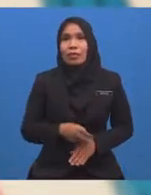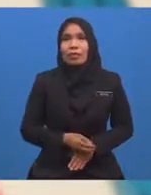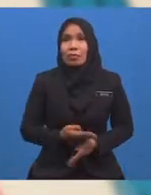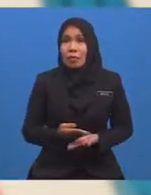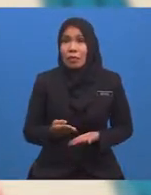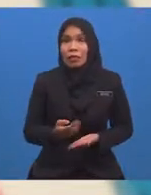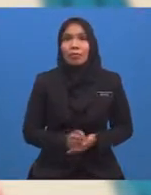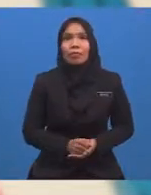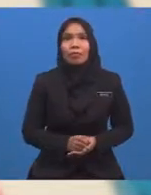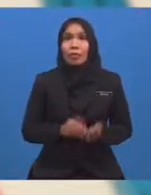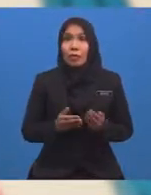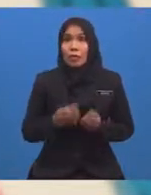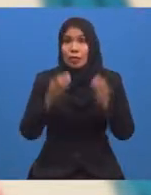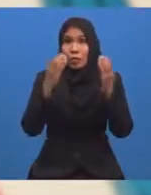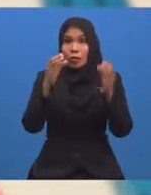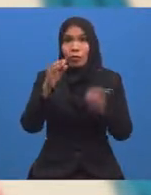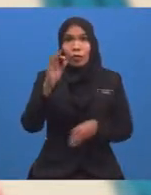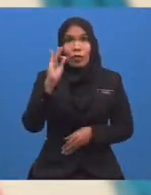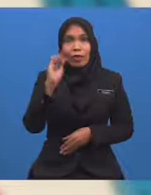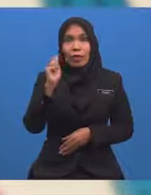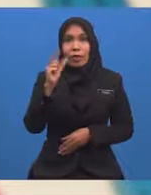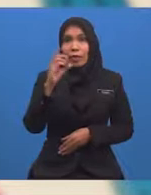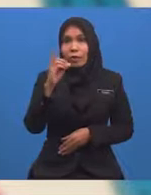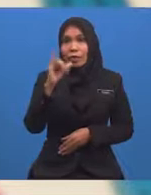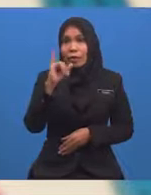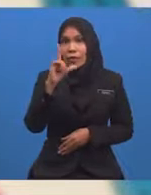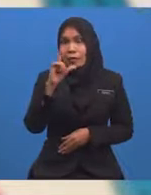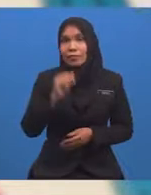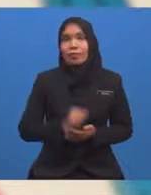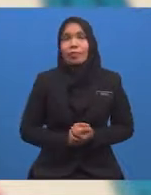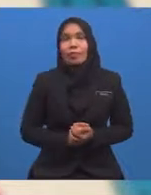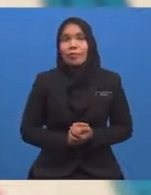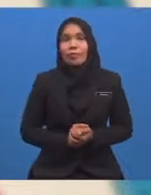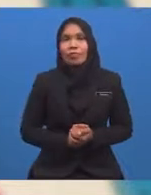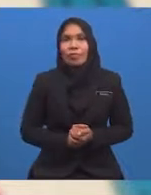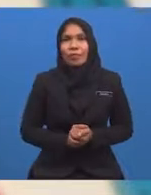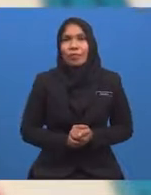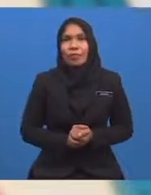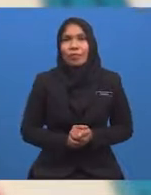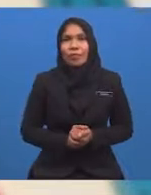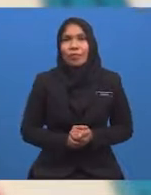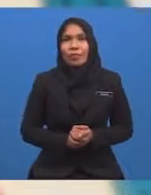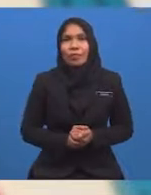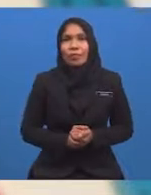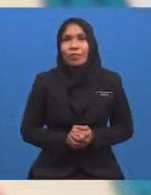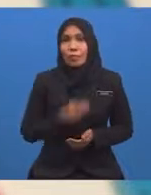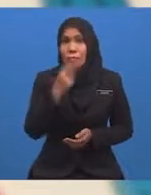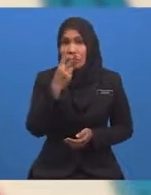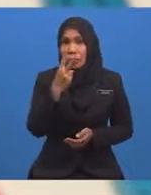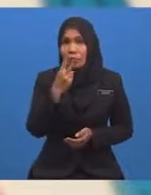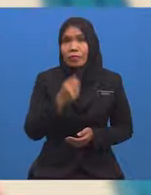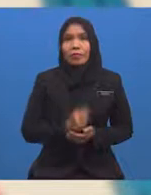soalan berbunyi seperti dalam paparan gambar menunjukkan